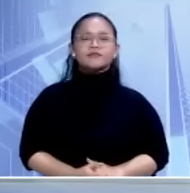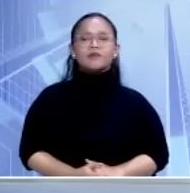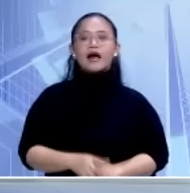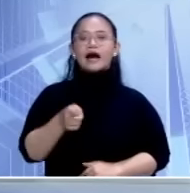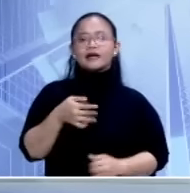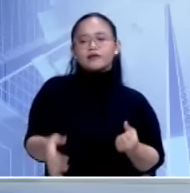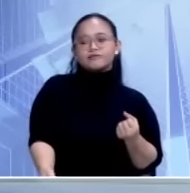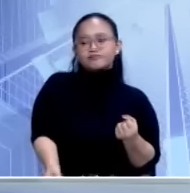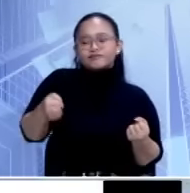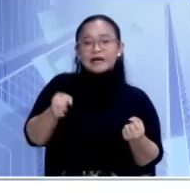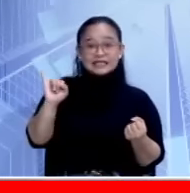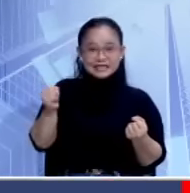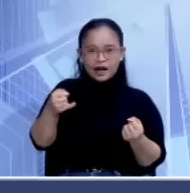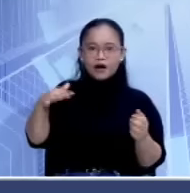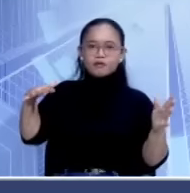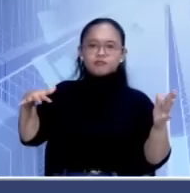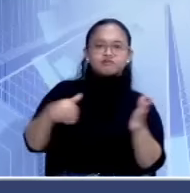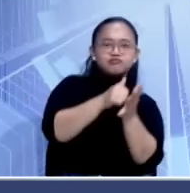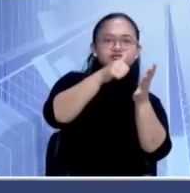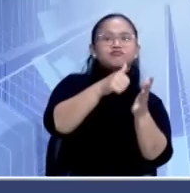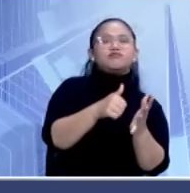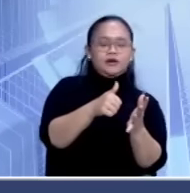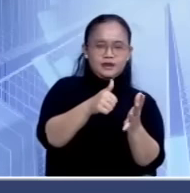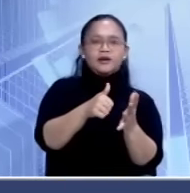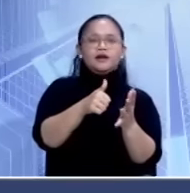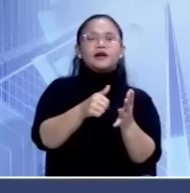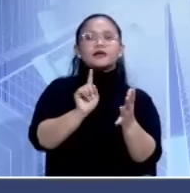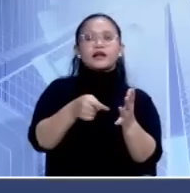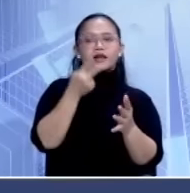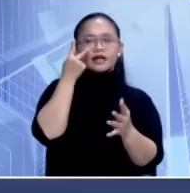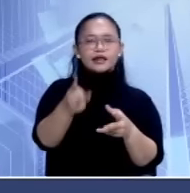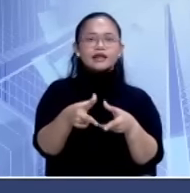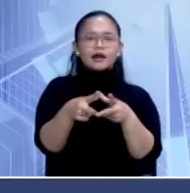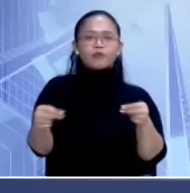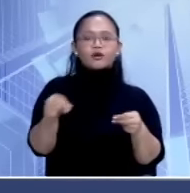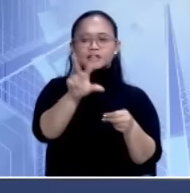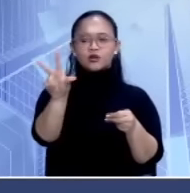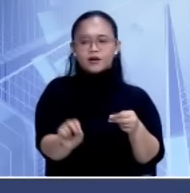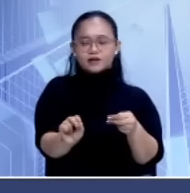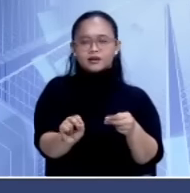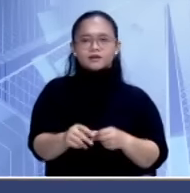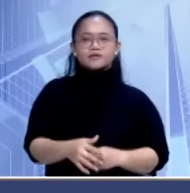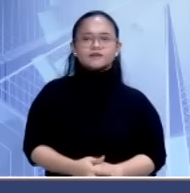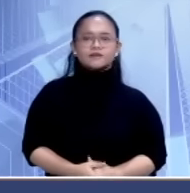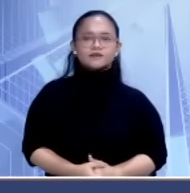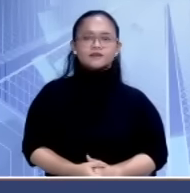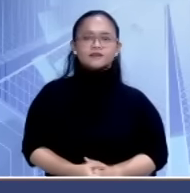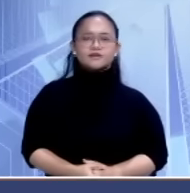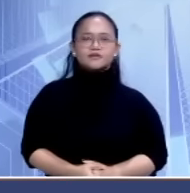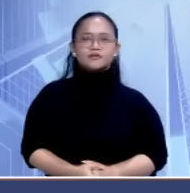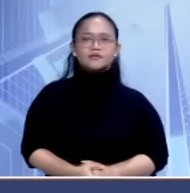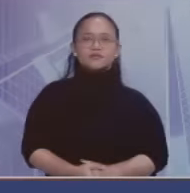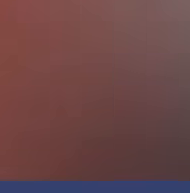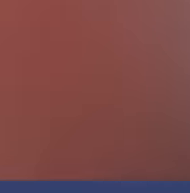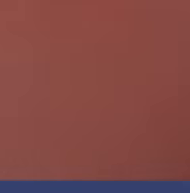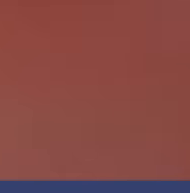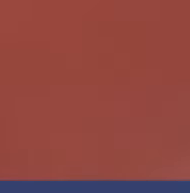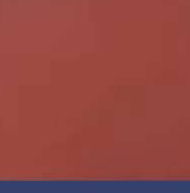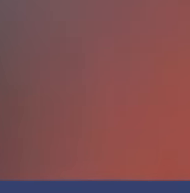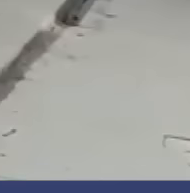Salah masukkan persneling minibus tabrak minimarket di Gandul Depok, Jawa Barat. Selanjutnya di lintas Anies siang.